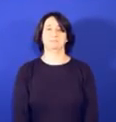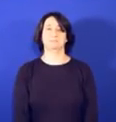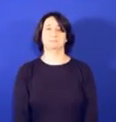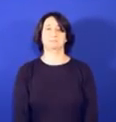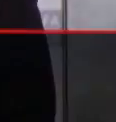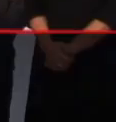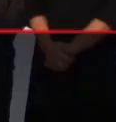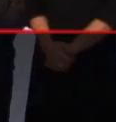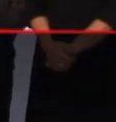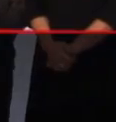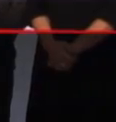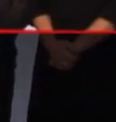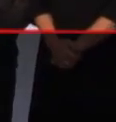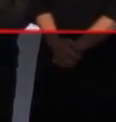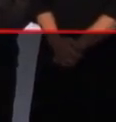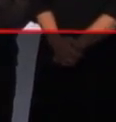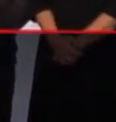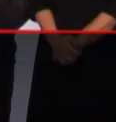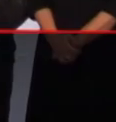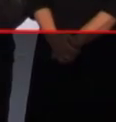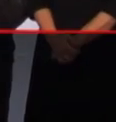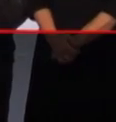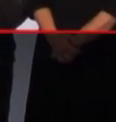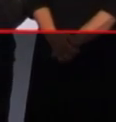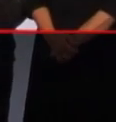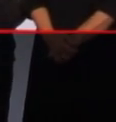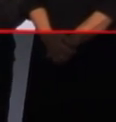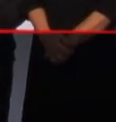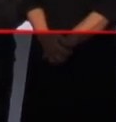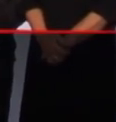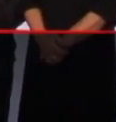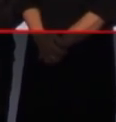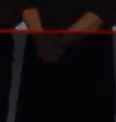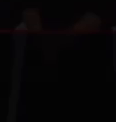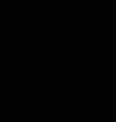euskararen nazioarteko eguna dela eta prestatu duen ekitaldirik garrantzitsuena dela.